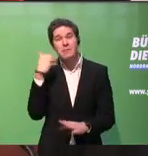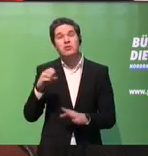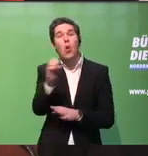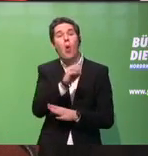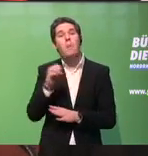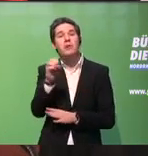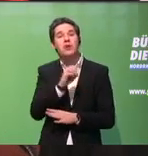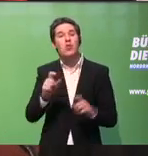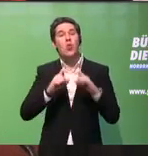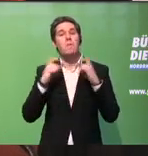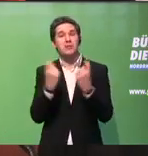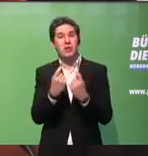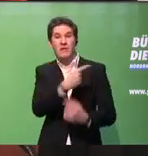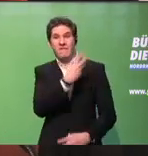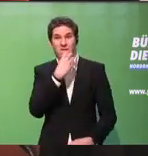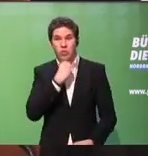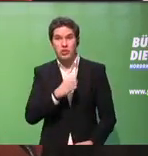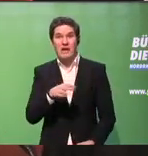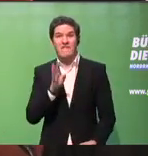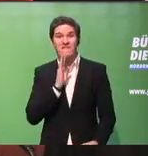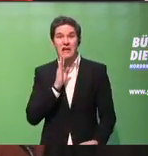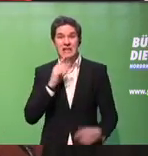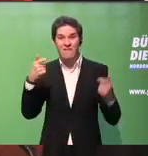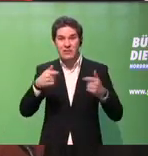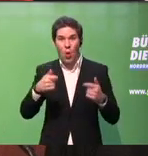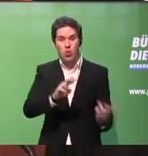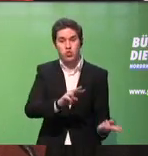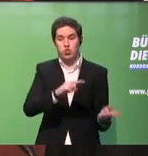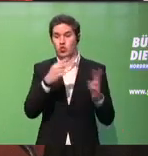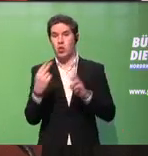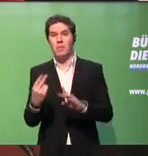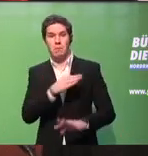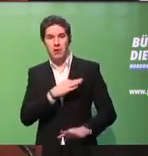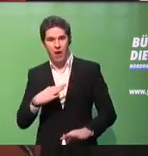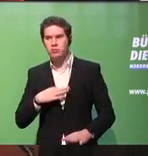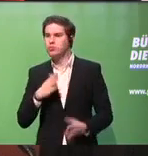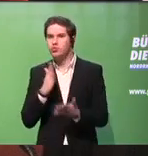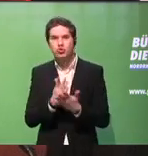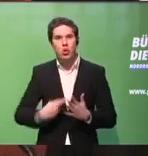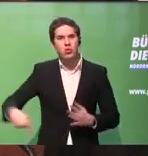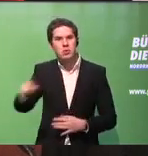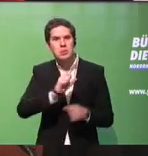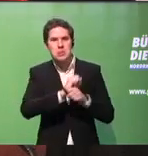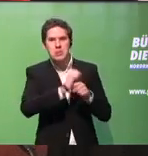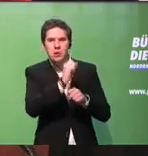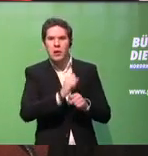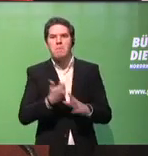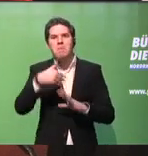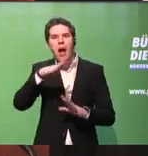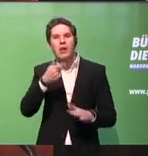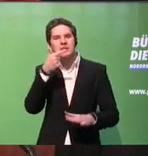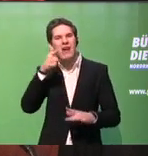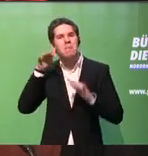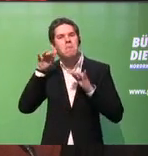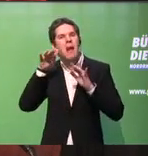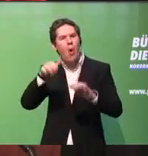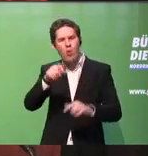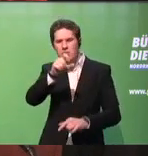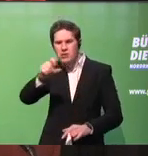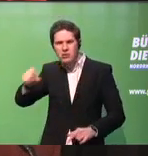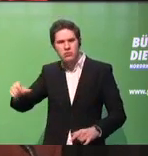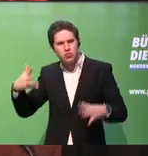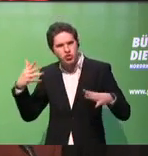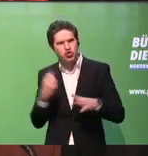als die Europäische Kommission kommunale Wasserversorgung privatisieren wollte, haben wir uns zur Wehr gesetzt und mehr als 2 Millionen Bürgerinnen und Bürger der EU dazu